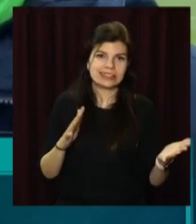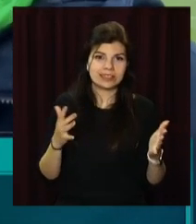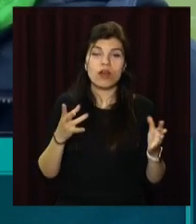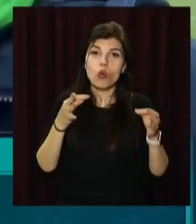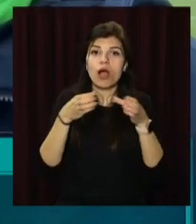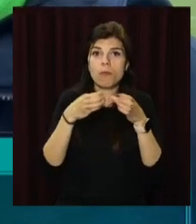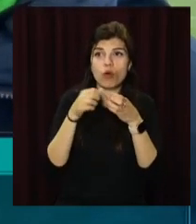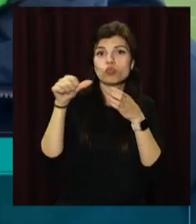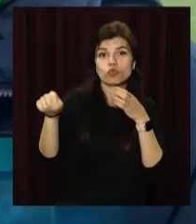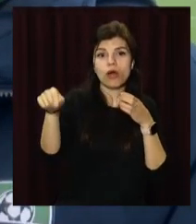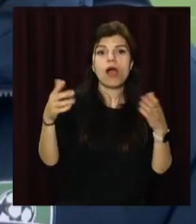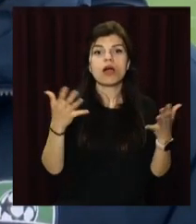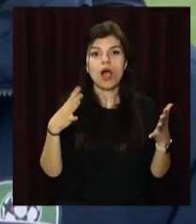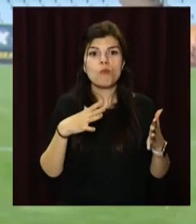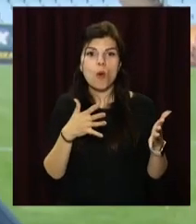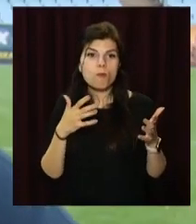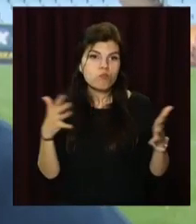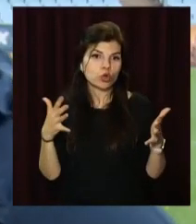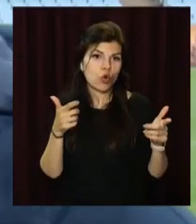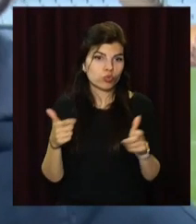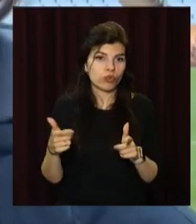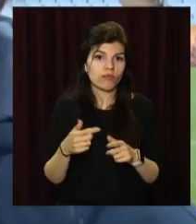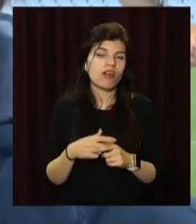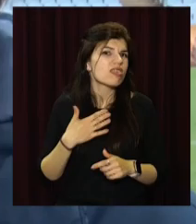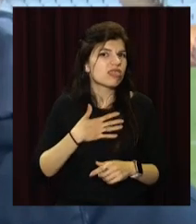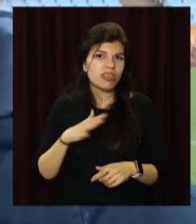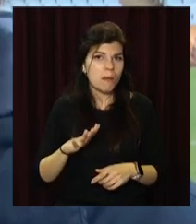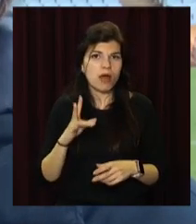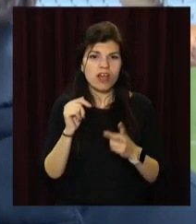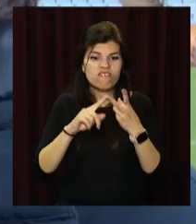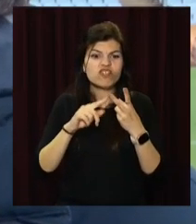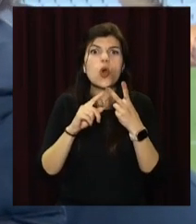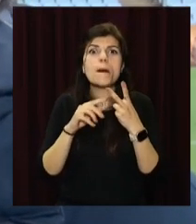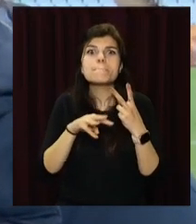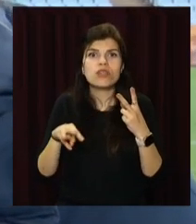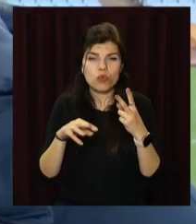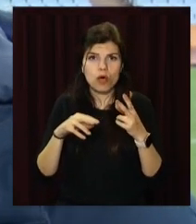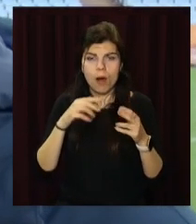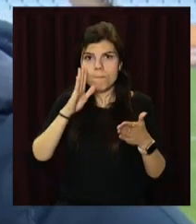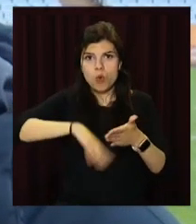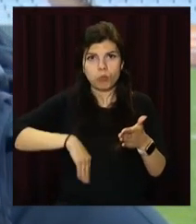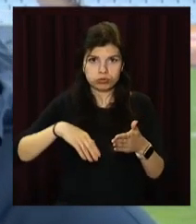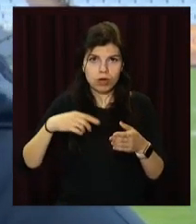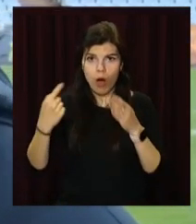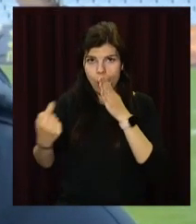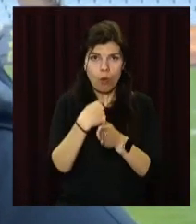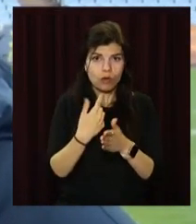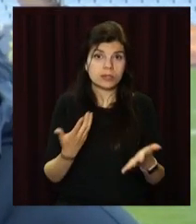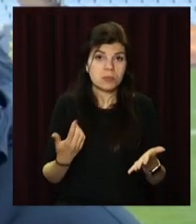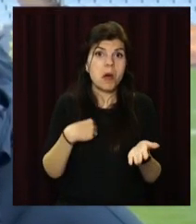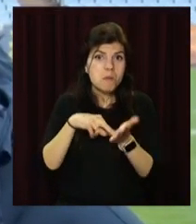виграла команда, мабуть, та, яка більше хотіла. Неприємно пропускати на второй минуті. Плани ніякі, ми від своїх планів не